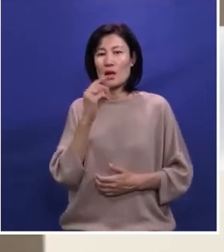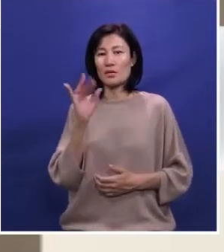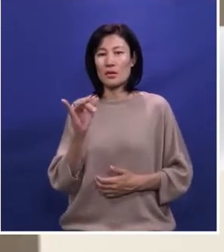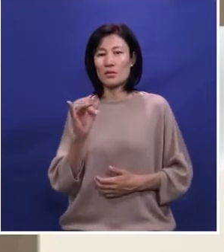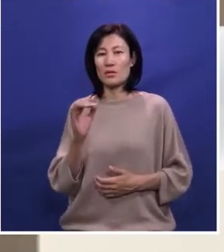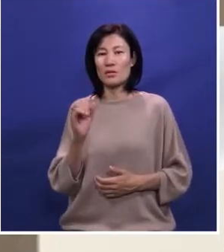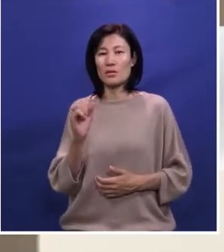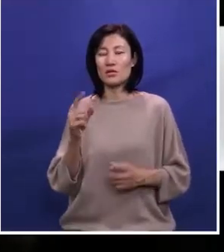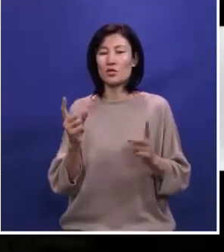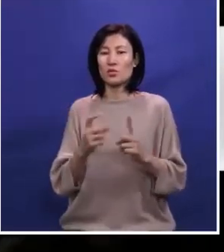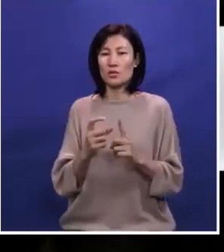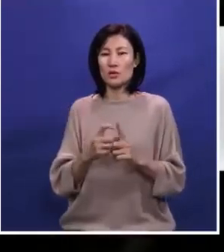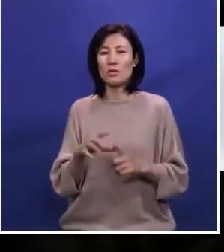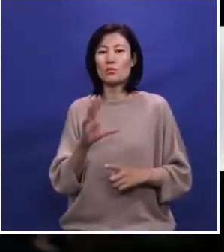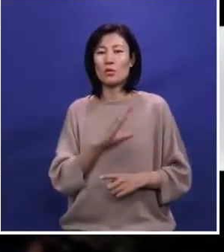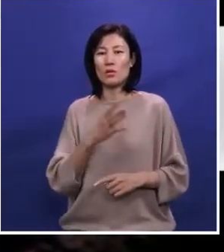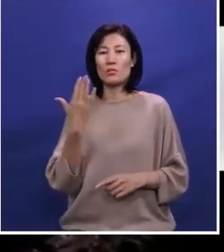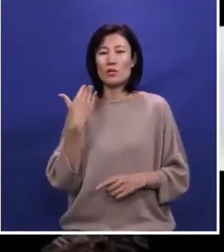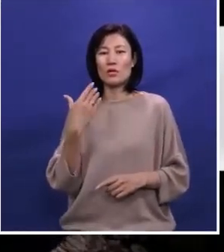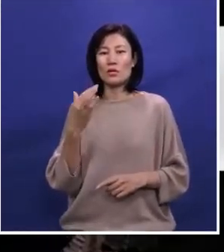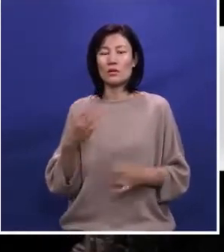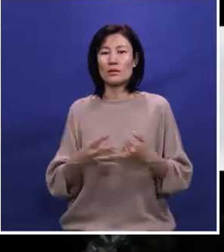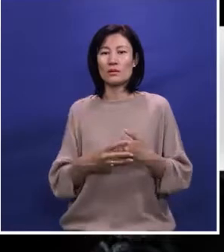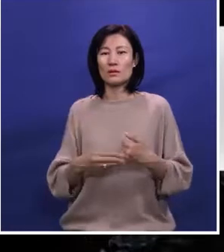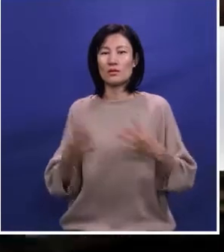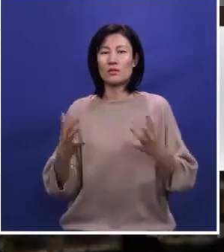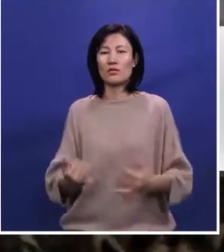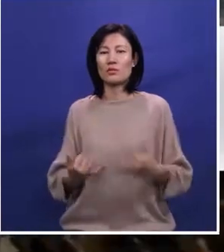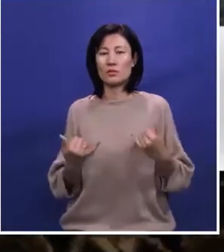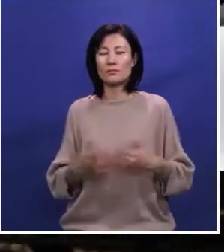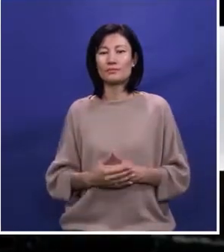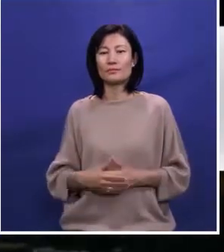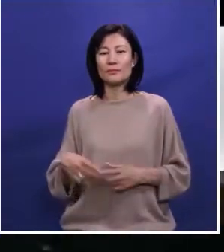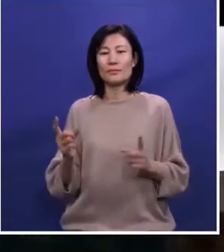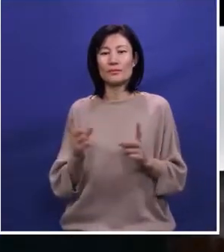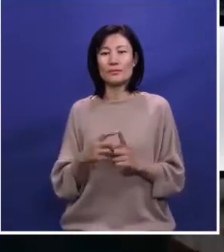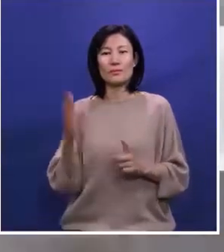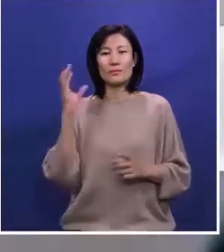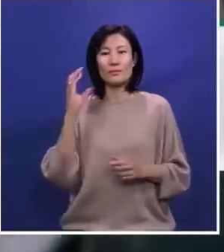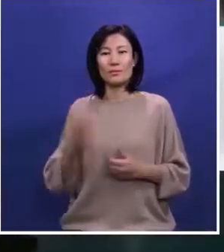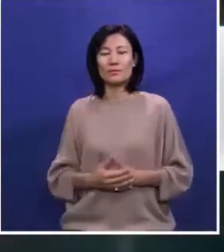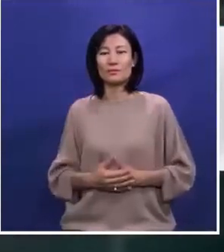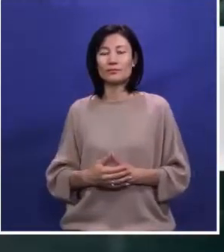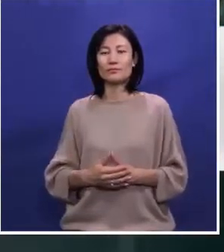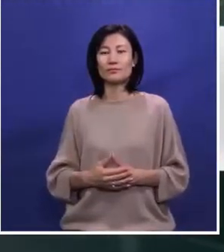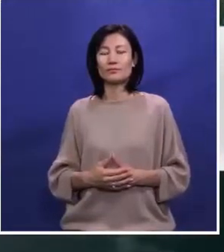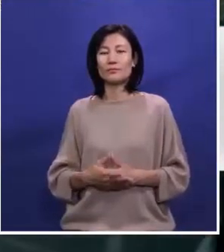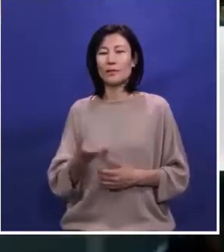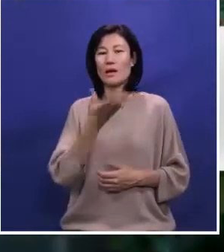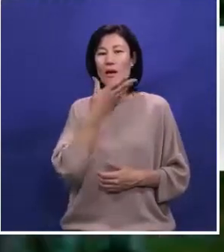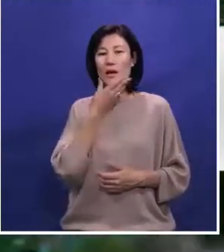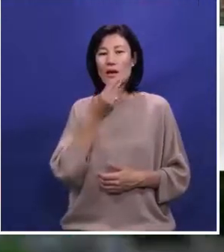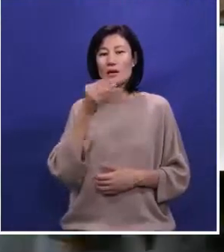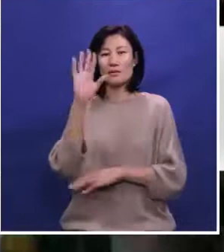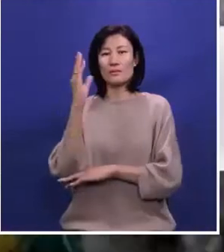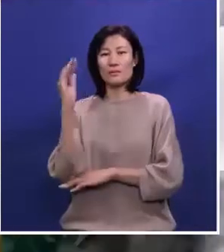секілді аңыз әпсаналар да бар. Әулелі орында ескіден жеткен есті сөзді естідік. Жан жағы көркейіп,